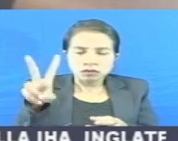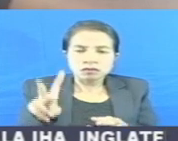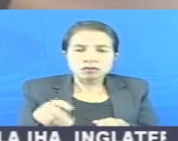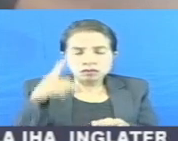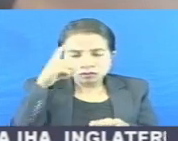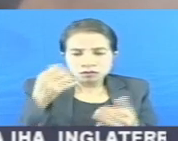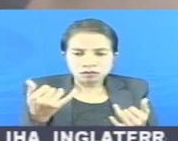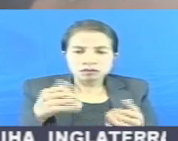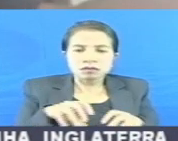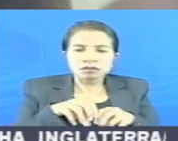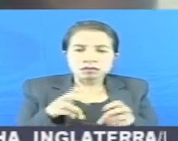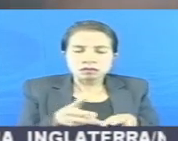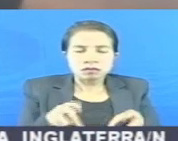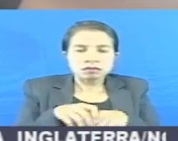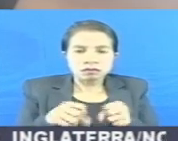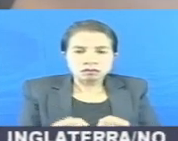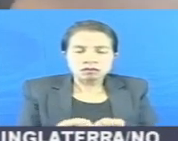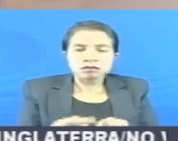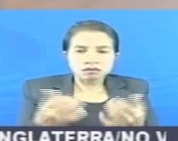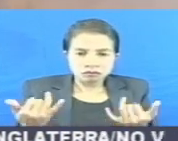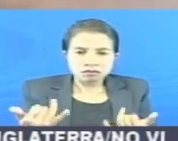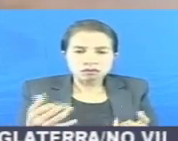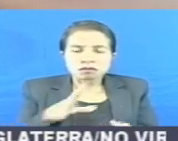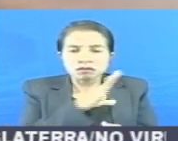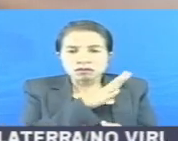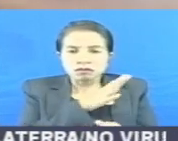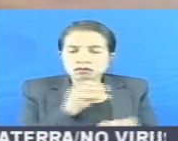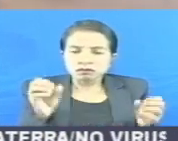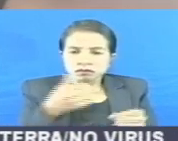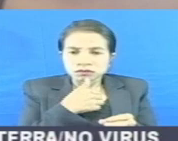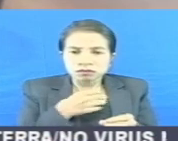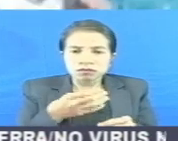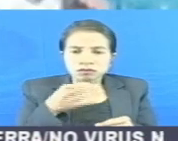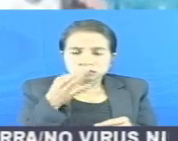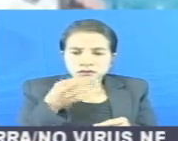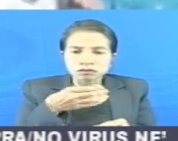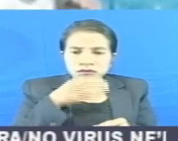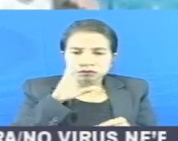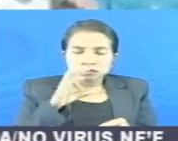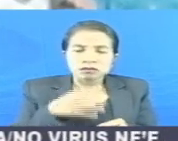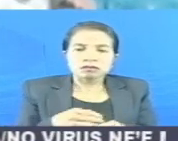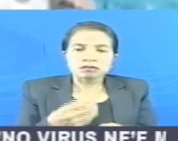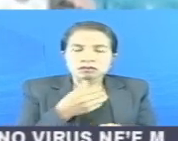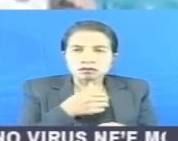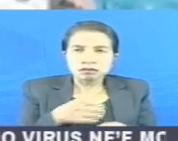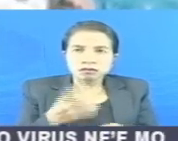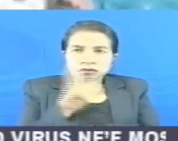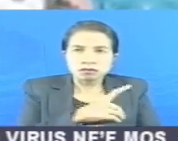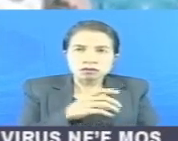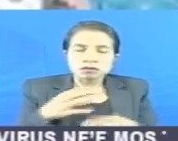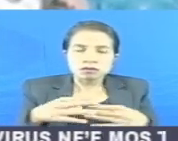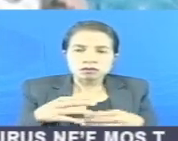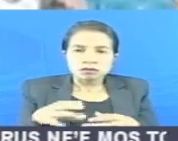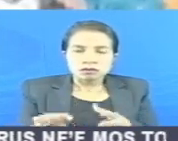kota. Kami sah bicara sah tawar kami hin. Lahan lahir mah kami maga asalnya. Kita no salonor hetan quarter 50 sen mas akara unsur